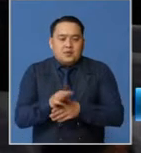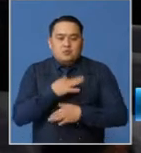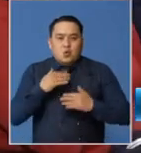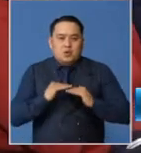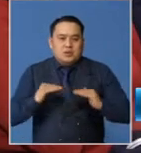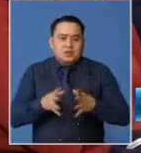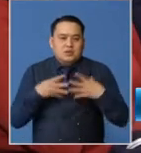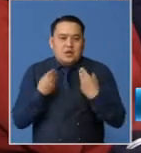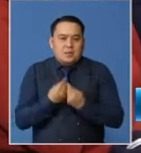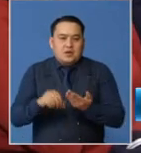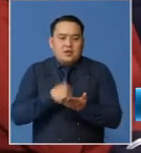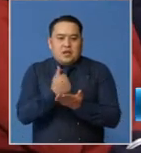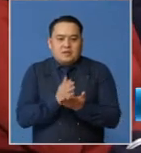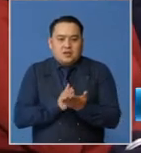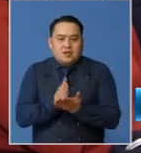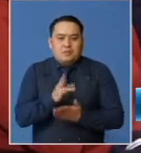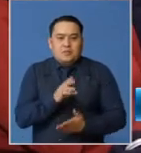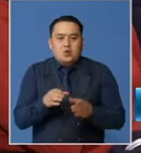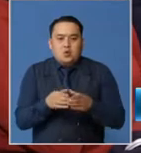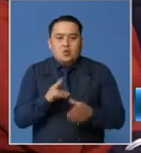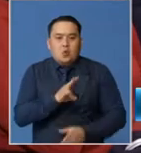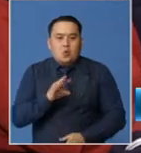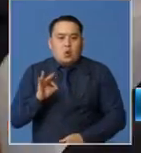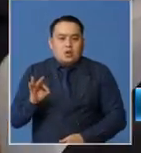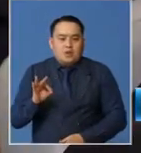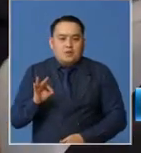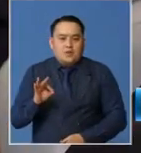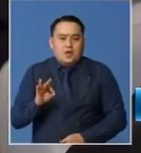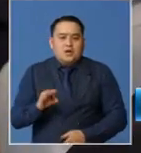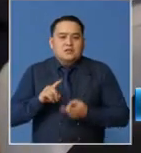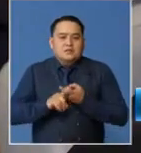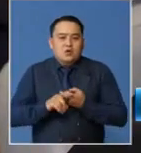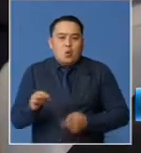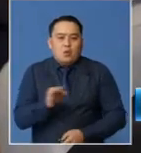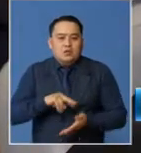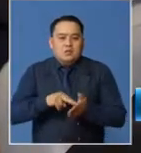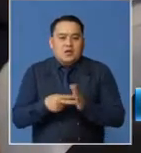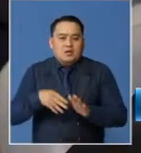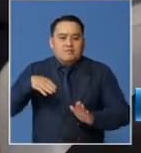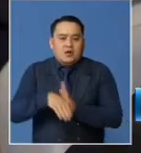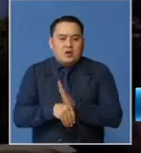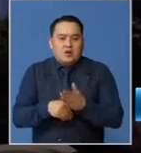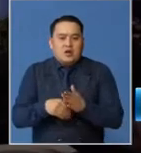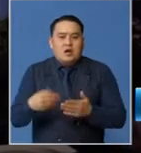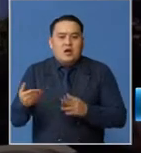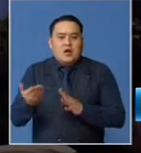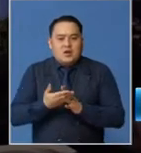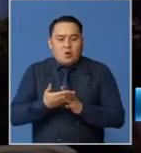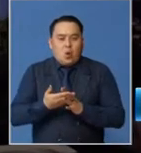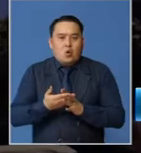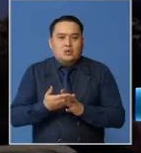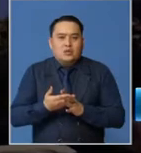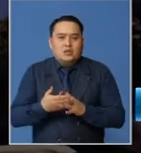многодетным семьям – один из приоритетов партии «Нур-Отан» на ближайшие годы. В связи с этим в области планируется внедрение ряда льгот и привилегий